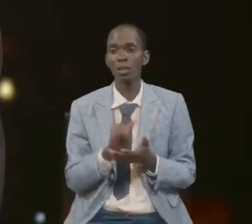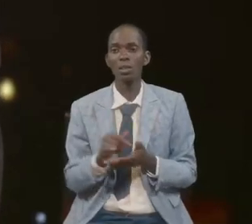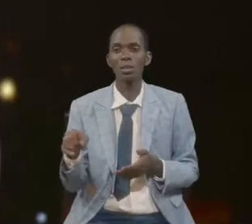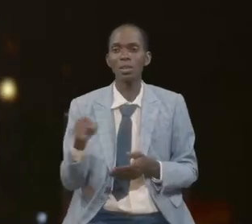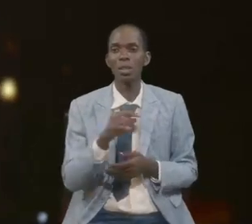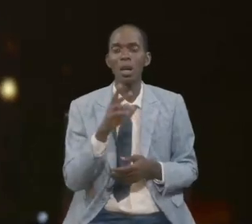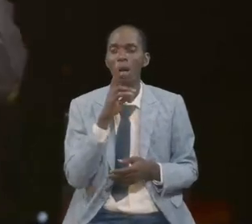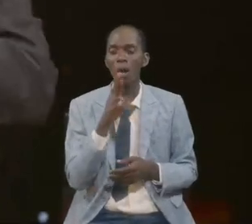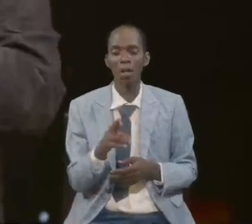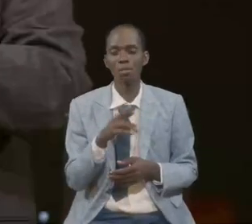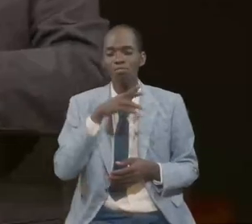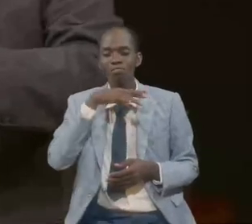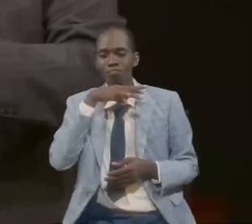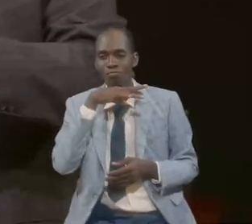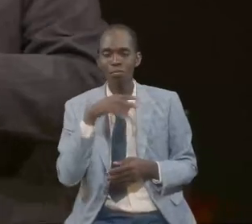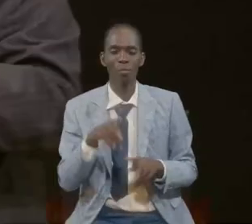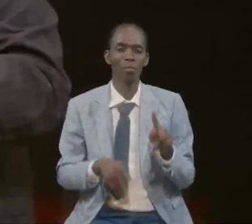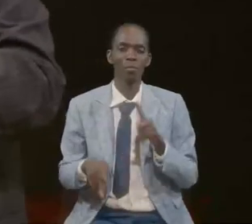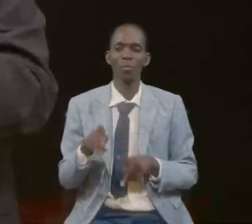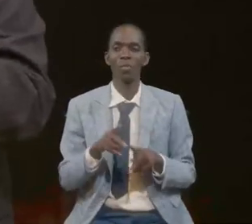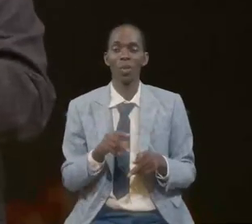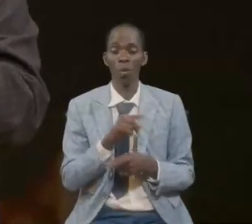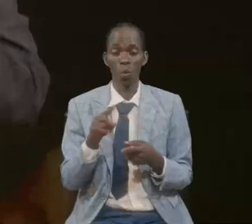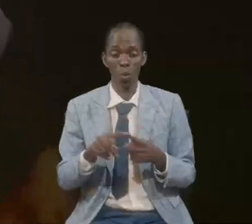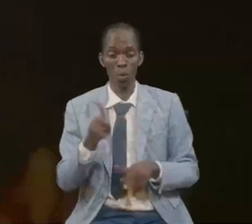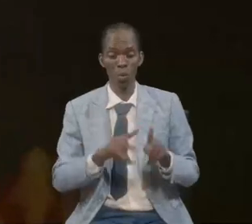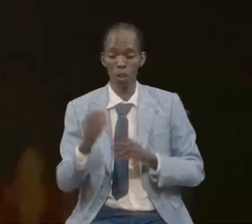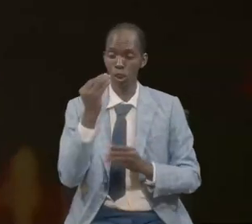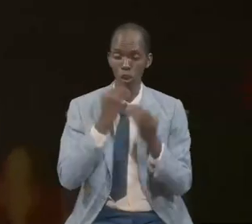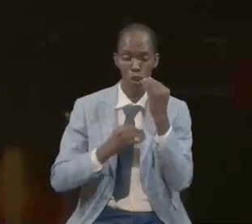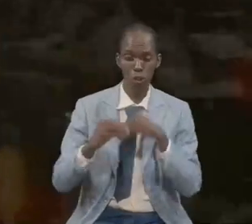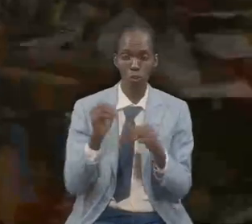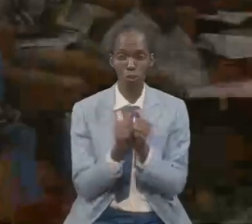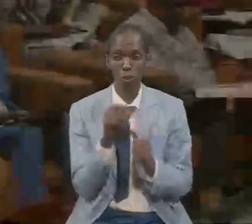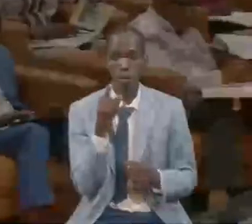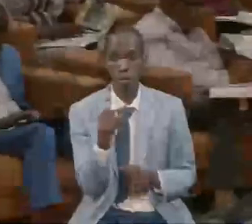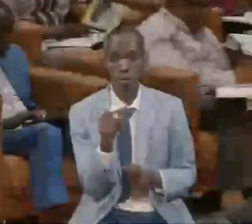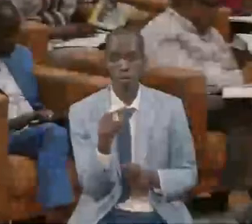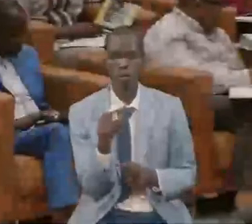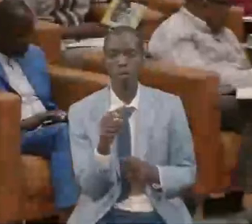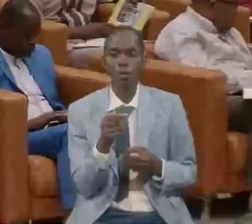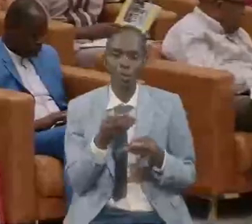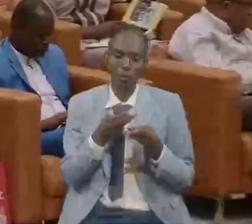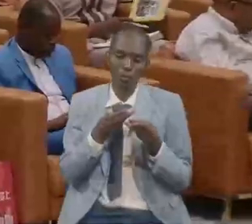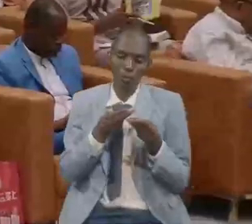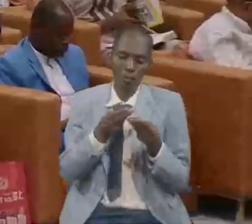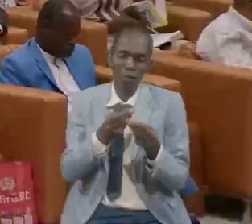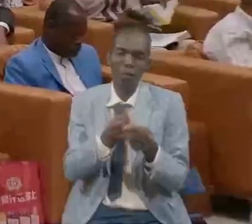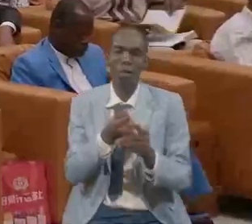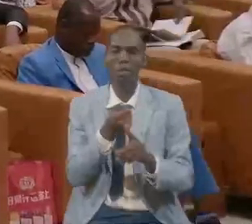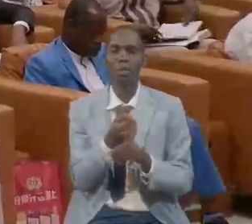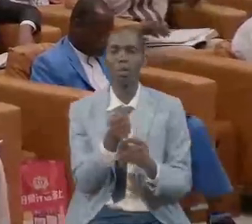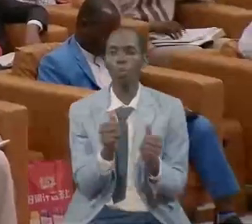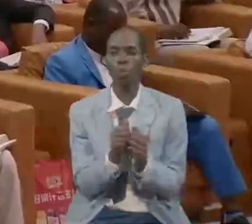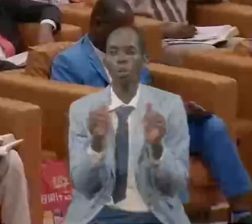salaire dans l'égarement. Et Jésus dit, ce sont des écueils dans vos agapes, faisant impudemment bonne